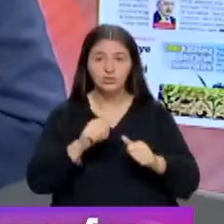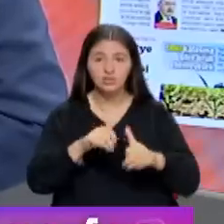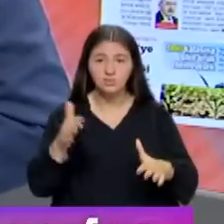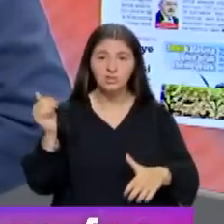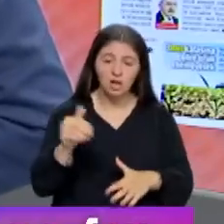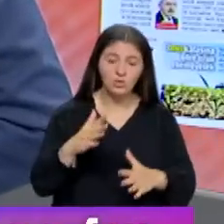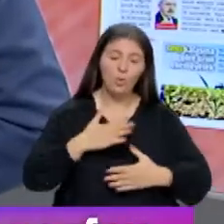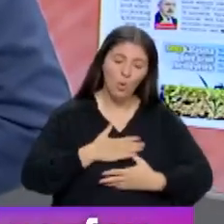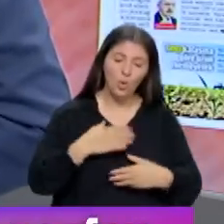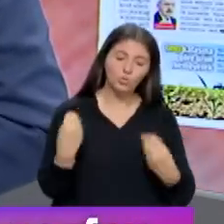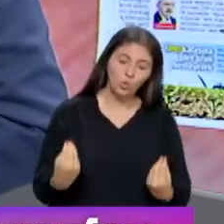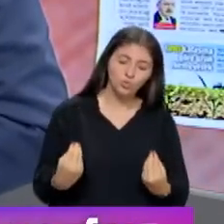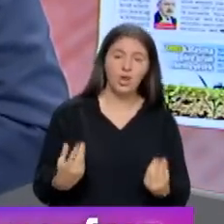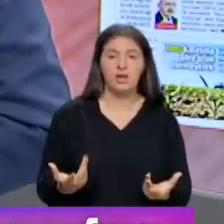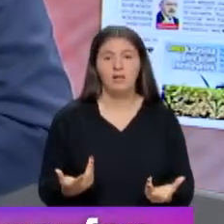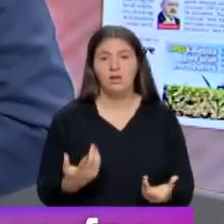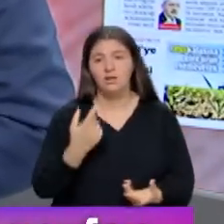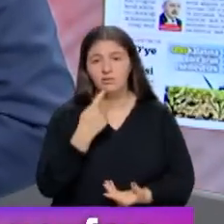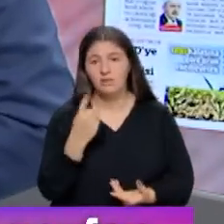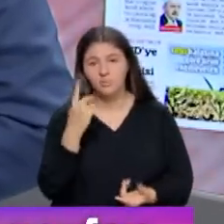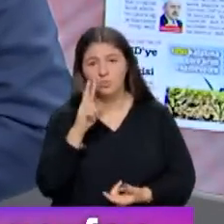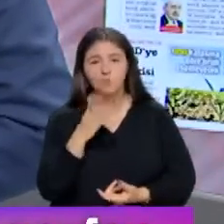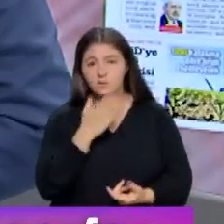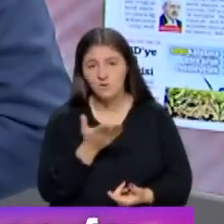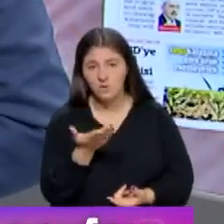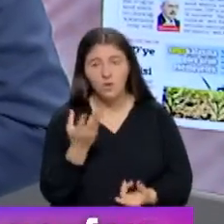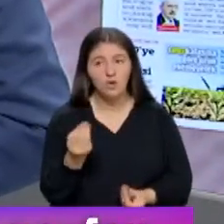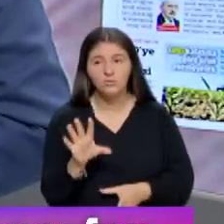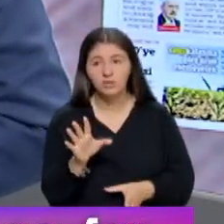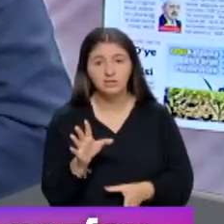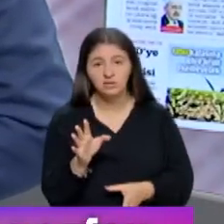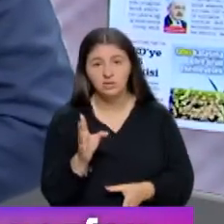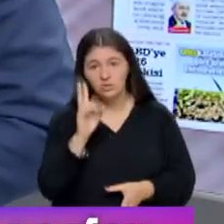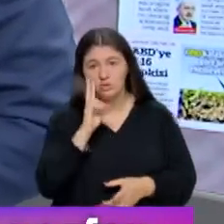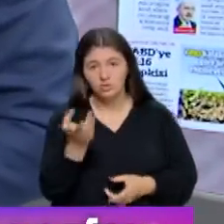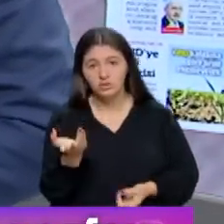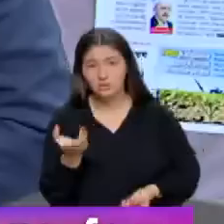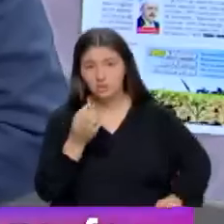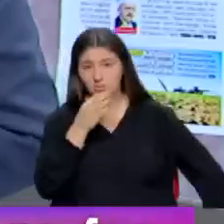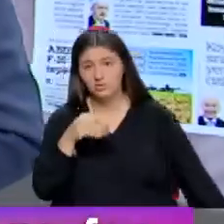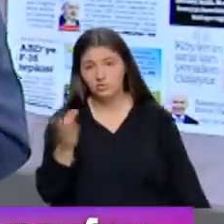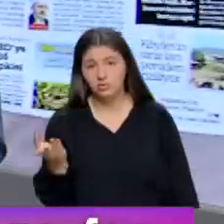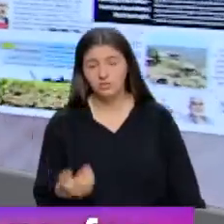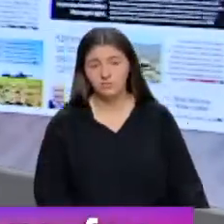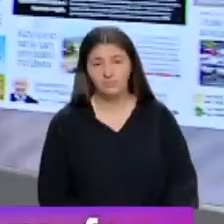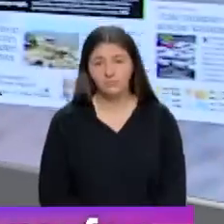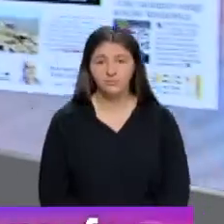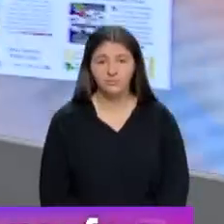sistemi geldi Of'ta ne güzel oldu gibi bir tablo yok olmadığını göreceksiniz haberimizde